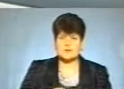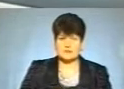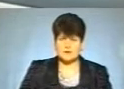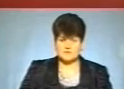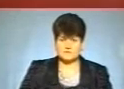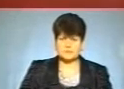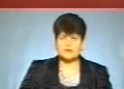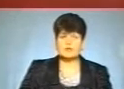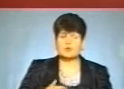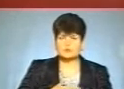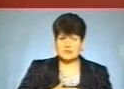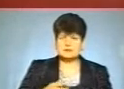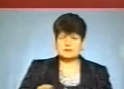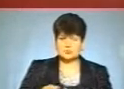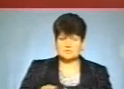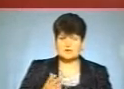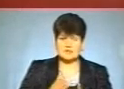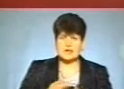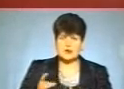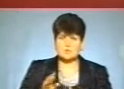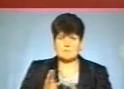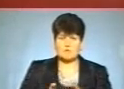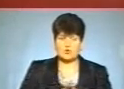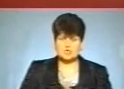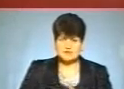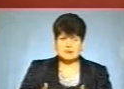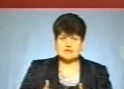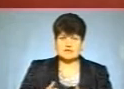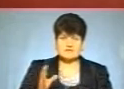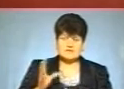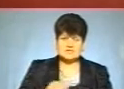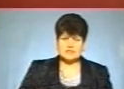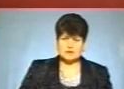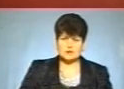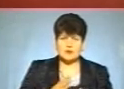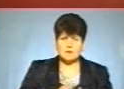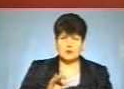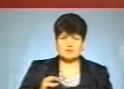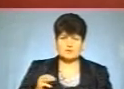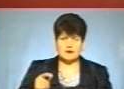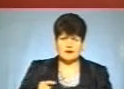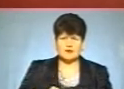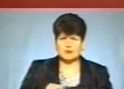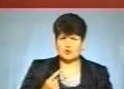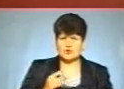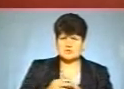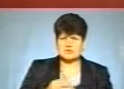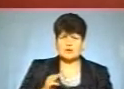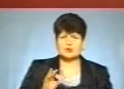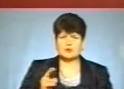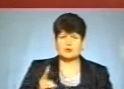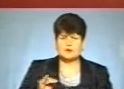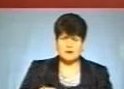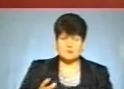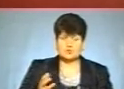і в нас на Тернопільщині є район Підволочиський, де майже вся територія покрита ОТГ, крім одного села, Токи, і виходить, що